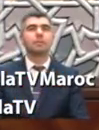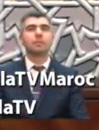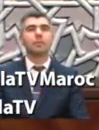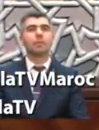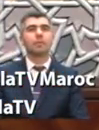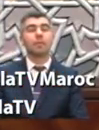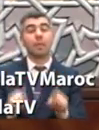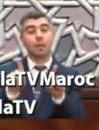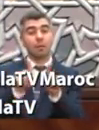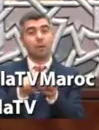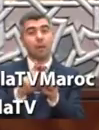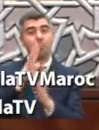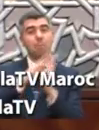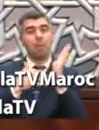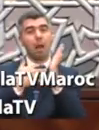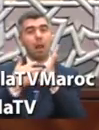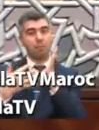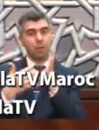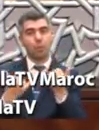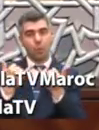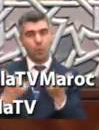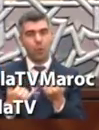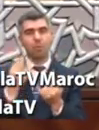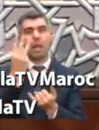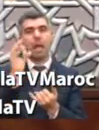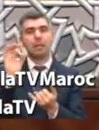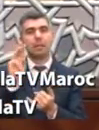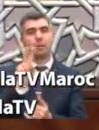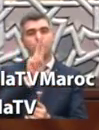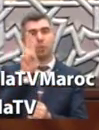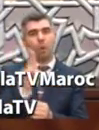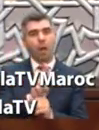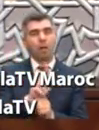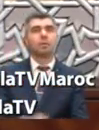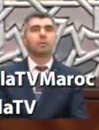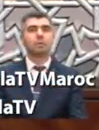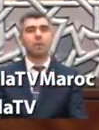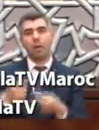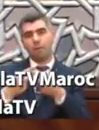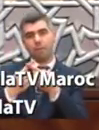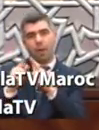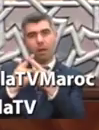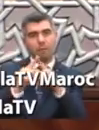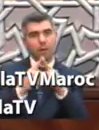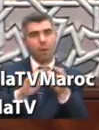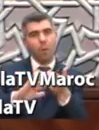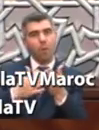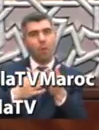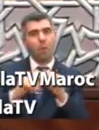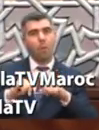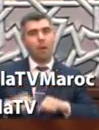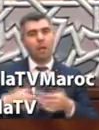ويتضمن جدول أعمال اليوم 30 سؤالاً شفهياً موزعة على القطاعات